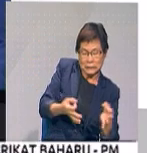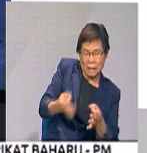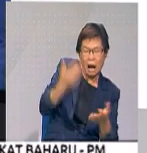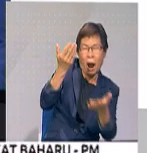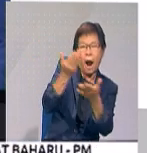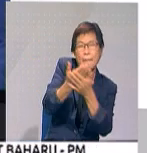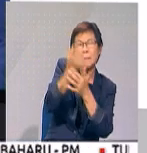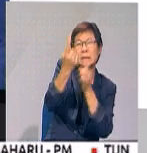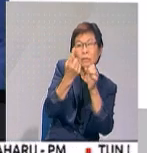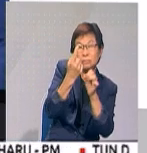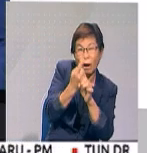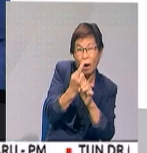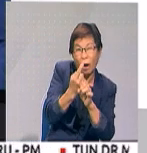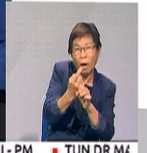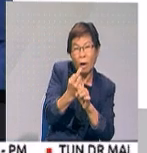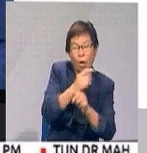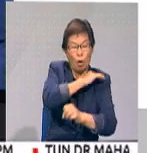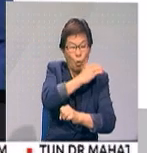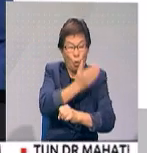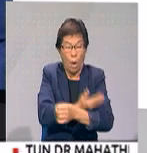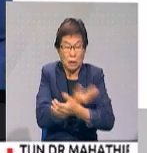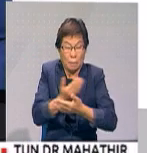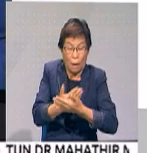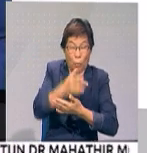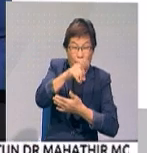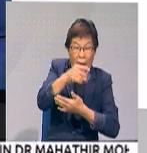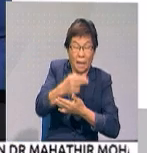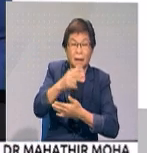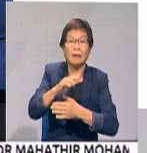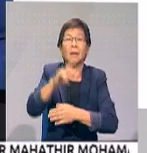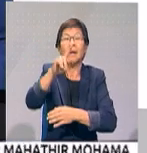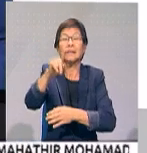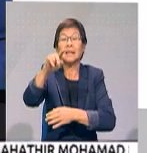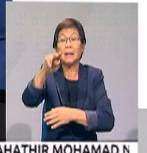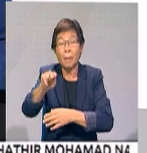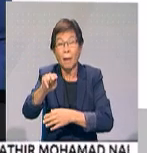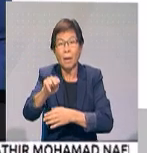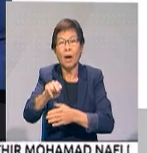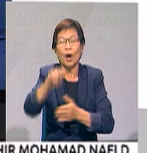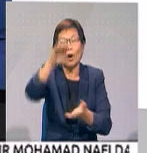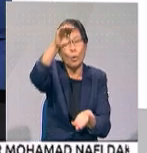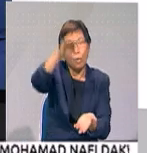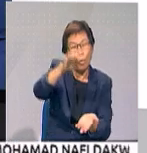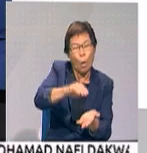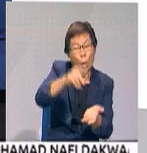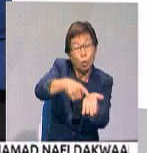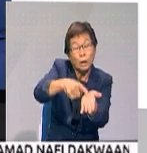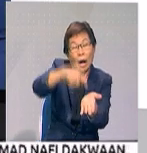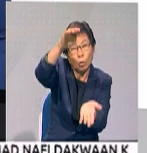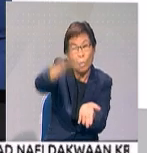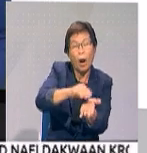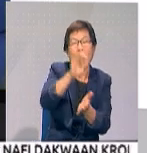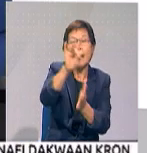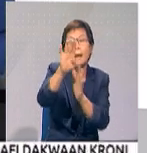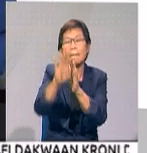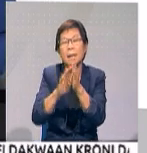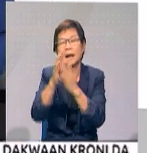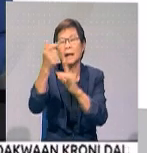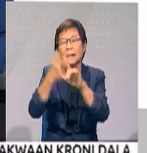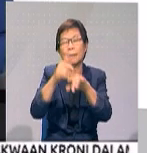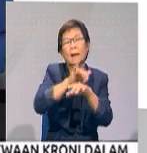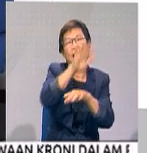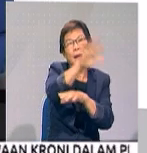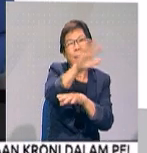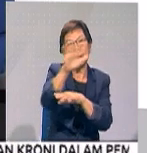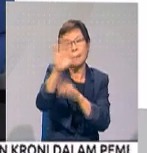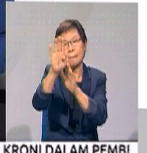hampir setahun di bawah mandat baharu, Khazanah juga berjaya mengurangkan hutangnya kira-kira RM8 bilion daripada